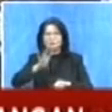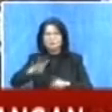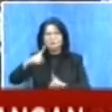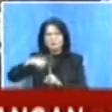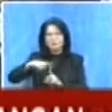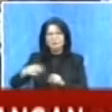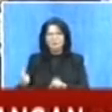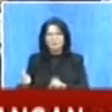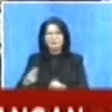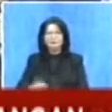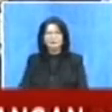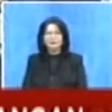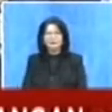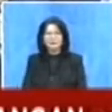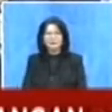Rp770,4 triliun.